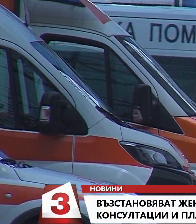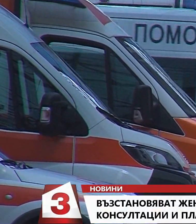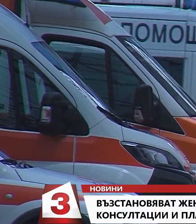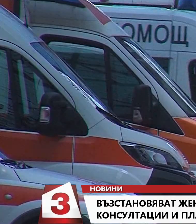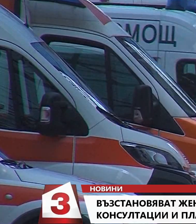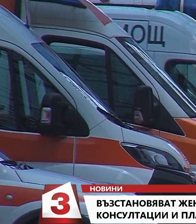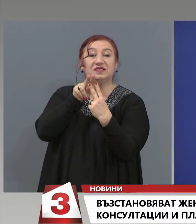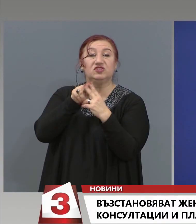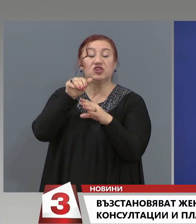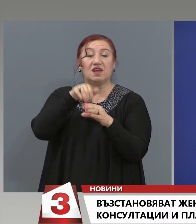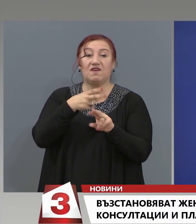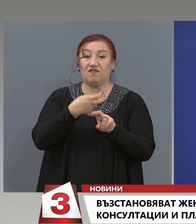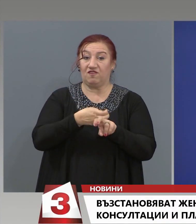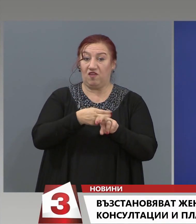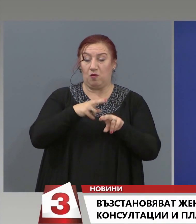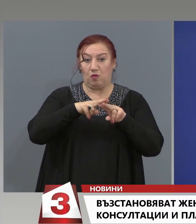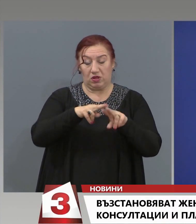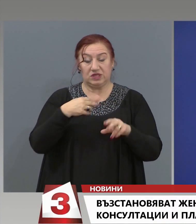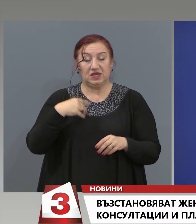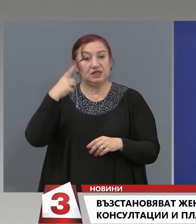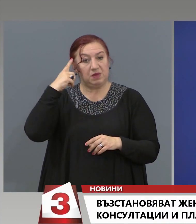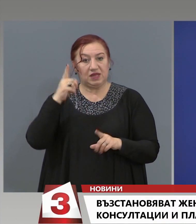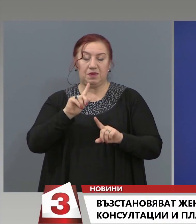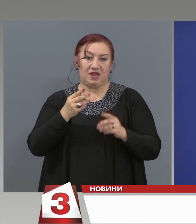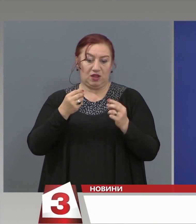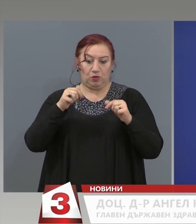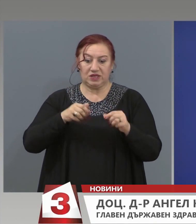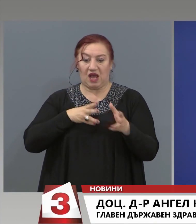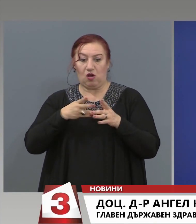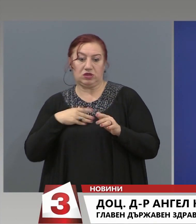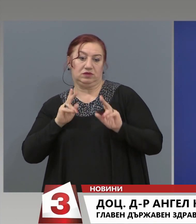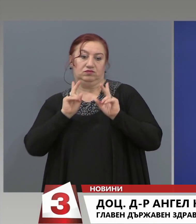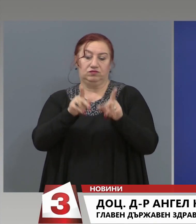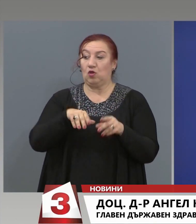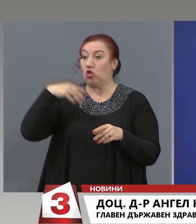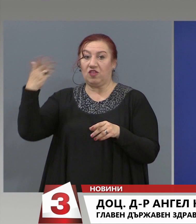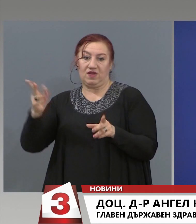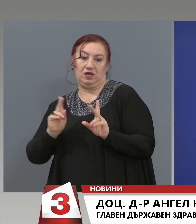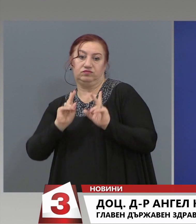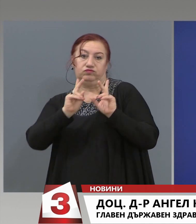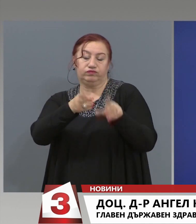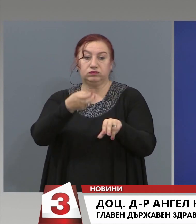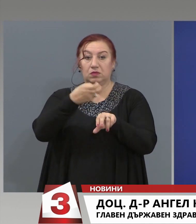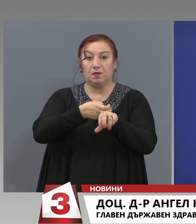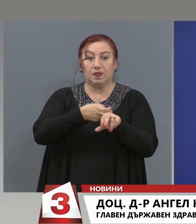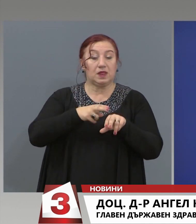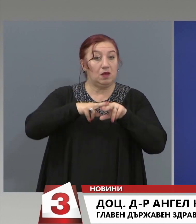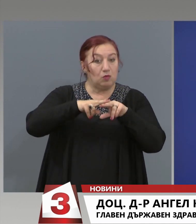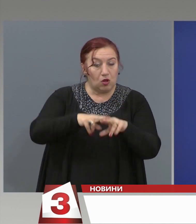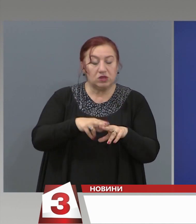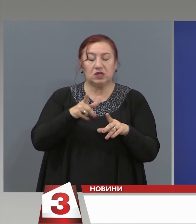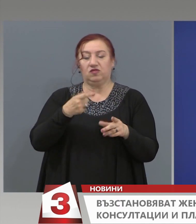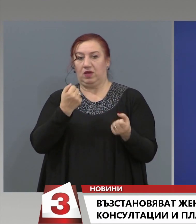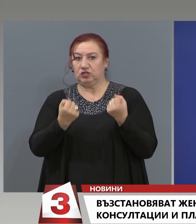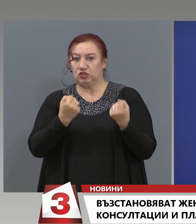няма да се възобновяват Считаме, че не е добра идея в момента външни хора да посещават лечебните заведения и това ще